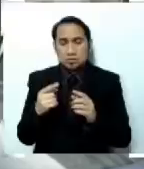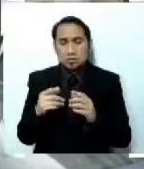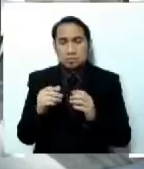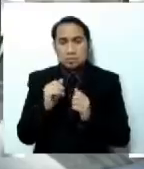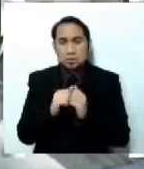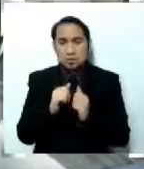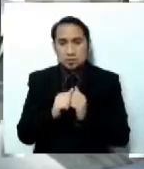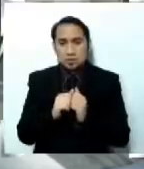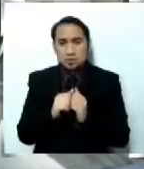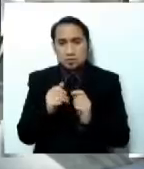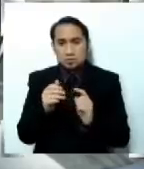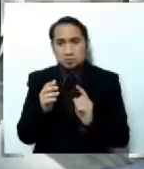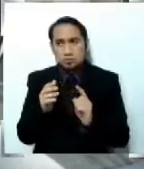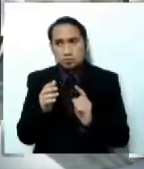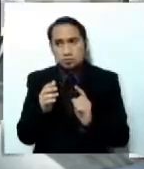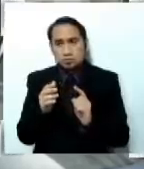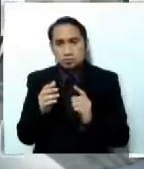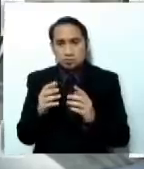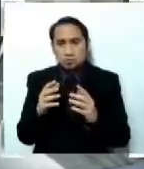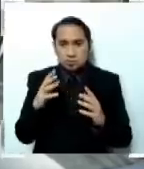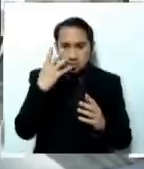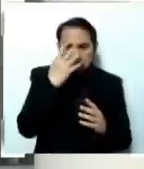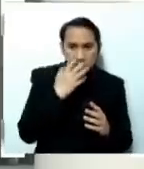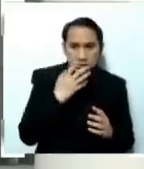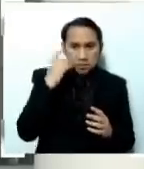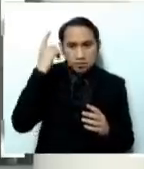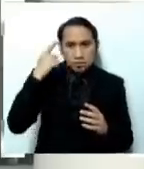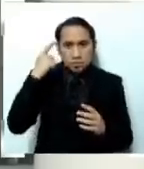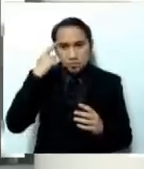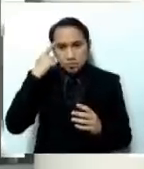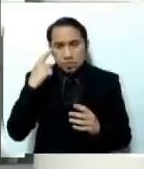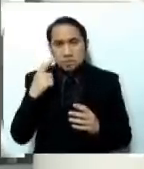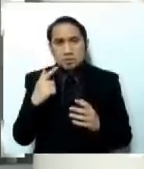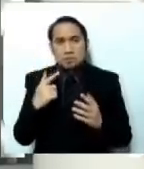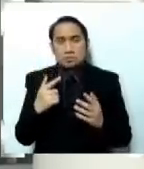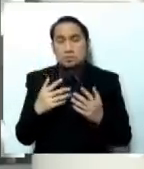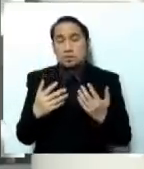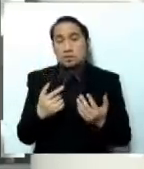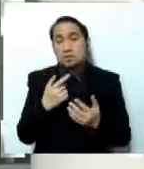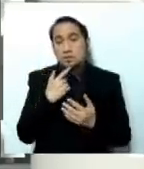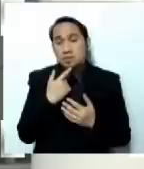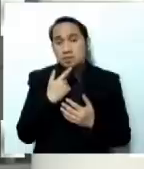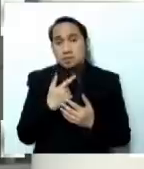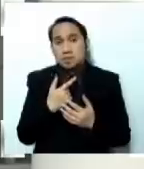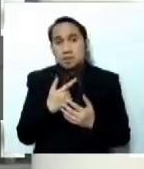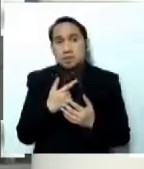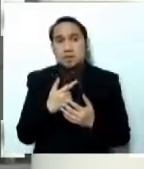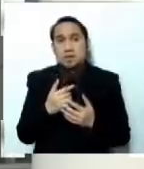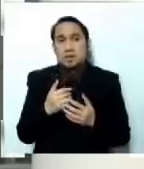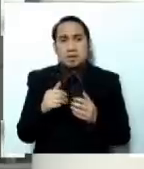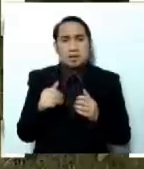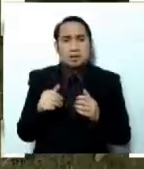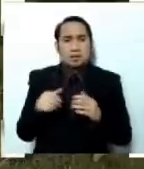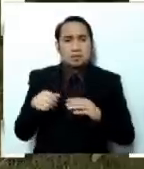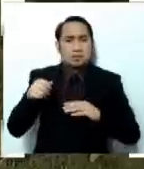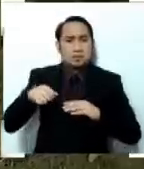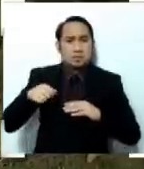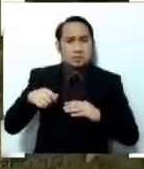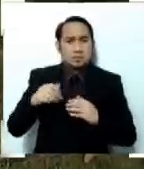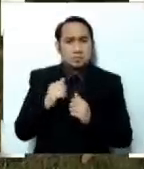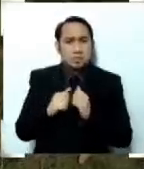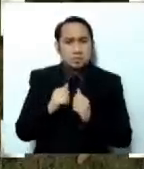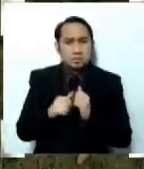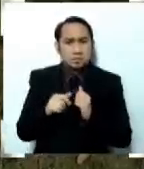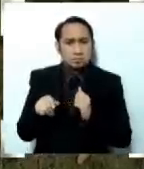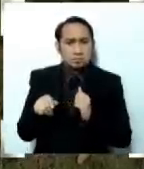gobyerno o kaya ay impluensyahan nito. Sumentro si Associate Justice Rodil Zalameda sa katagang provoke the government na